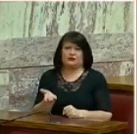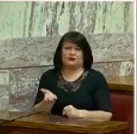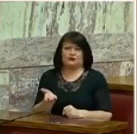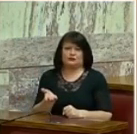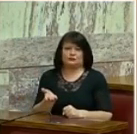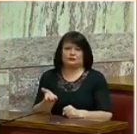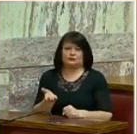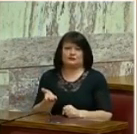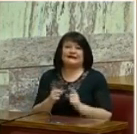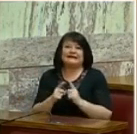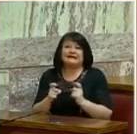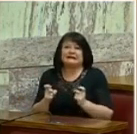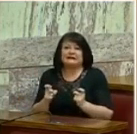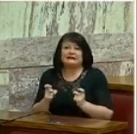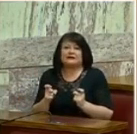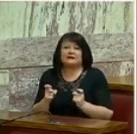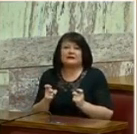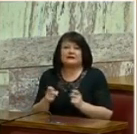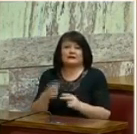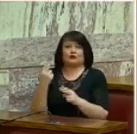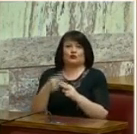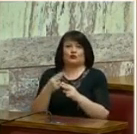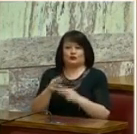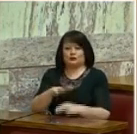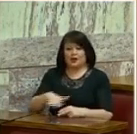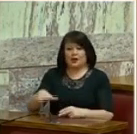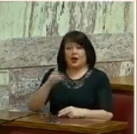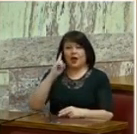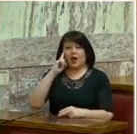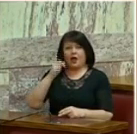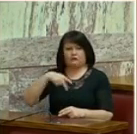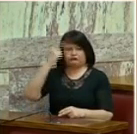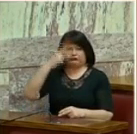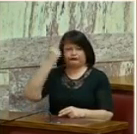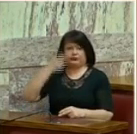ότι ήταν προνομιακός χώρος ανομίας,